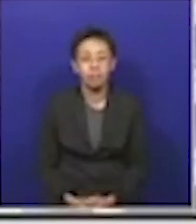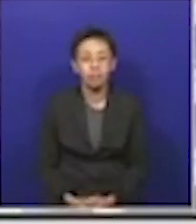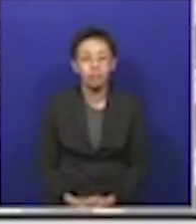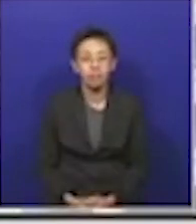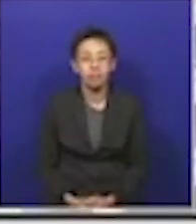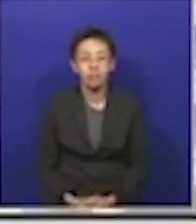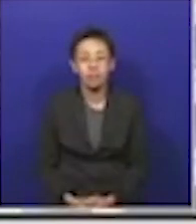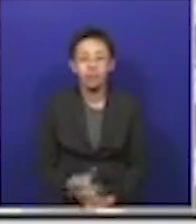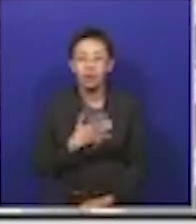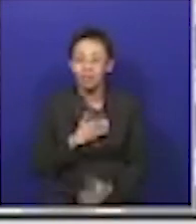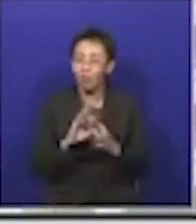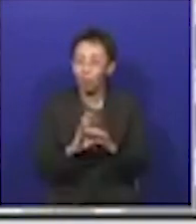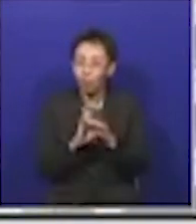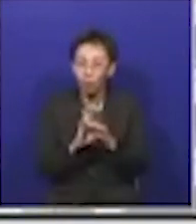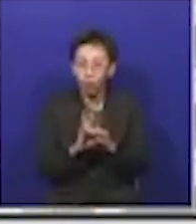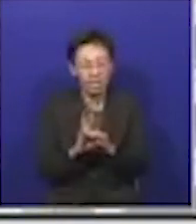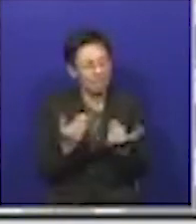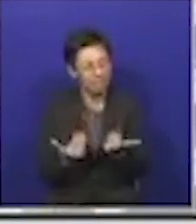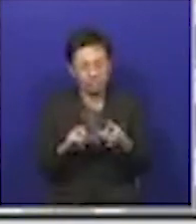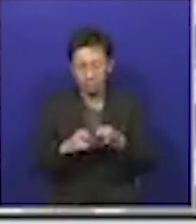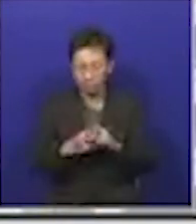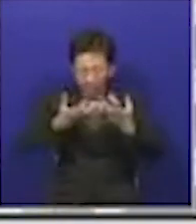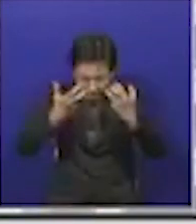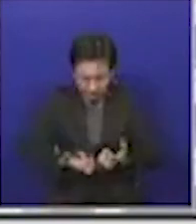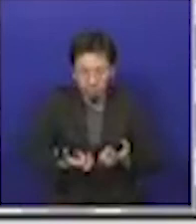าเป็นห่วงยิ่งกว่าครั้งไหนๆทั้งสิ้นฮะเ